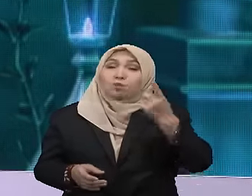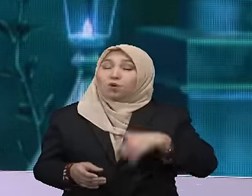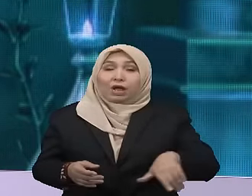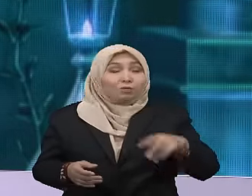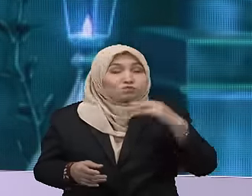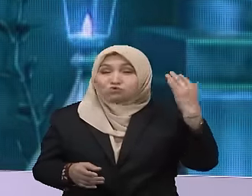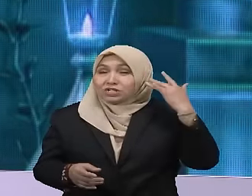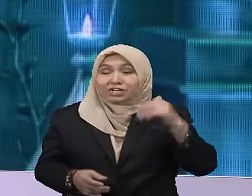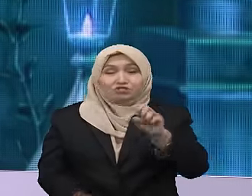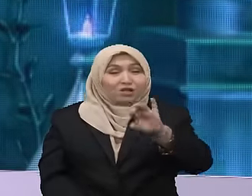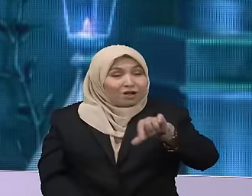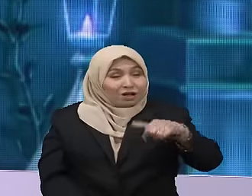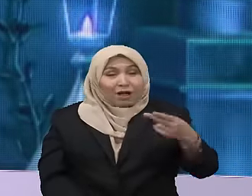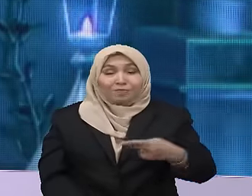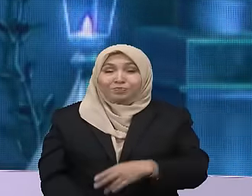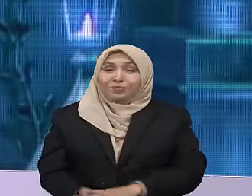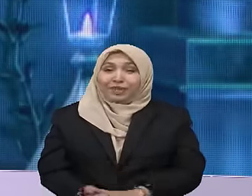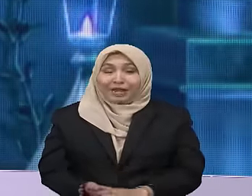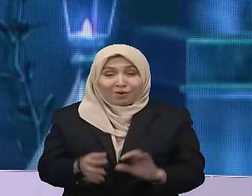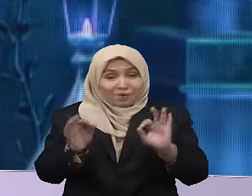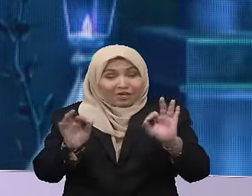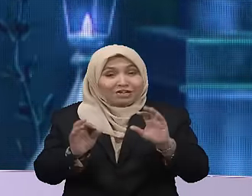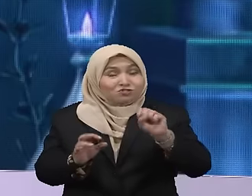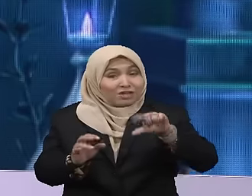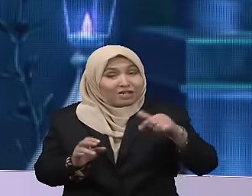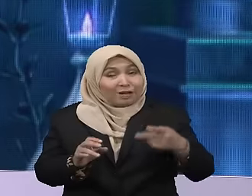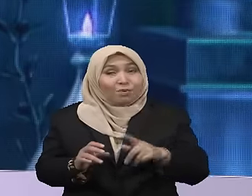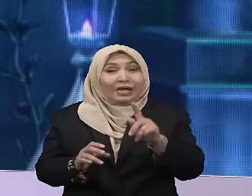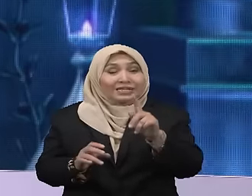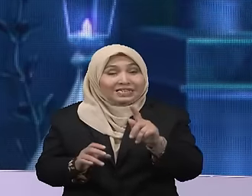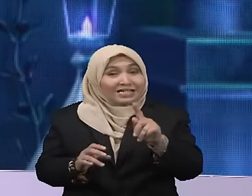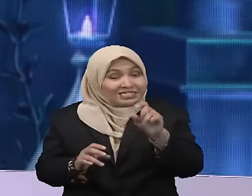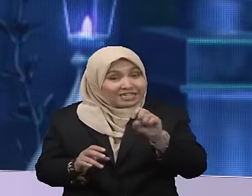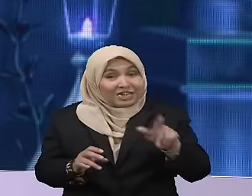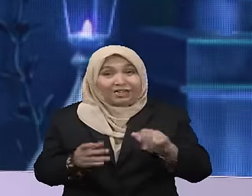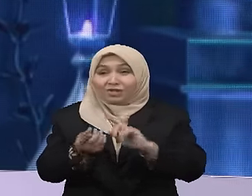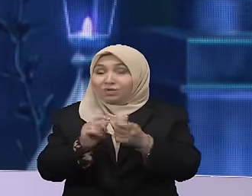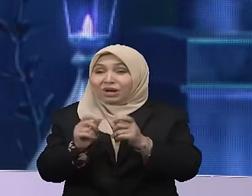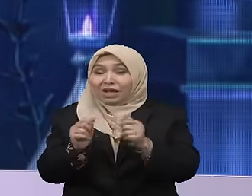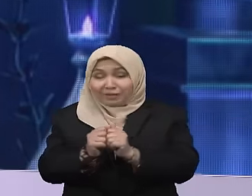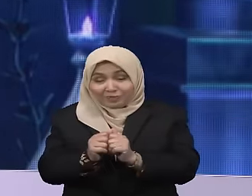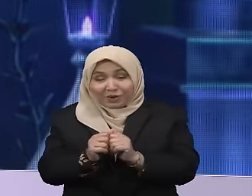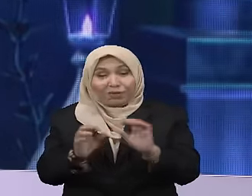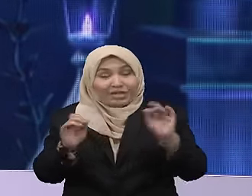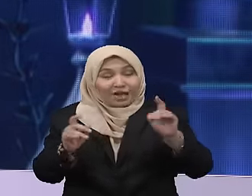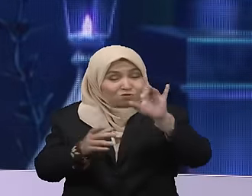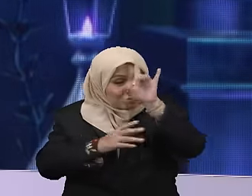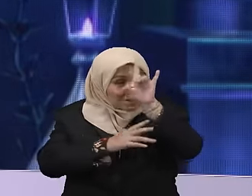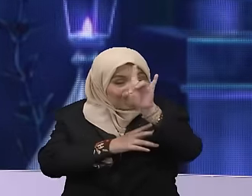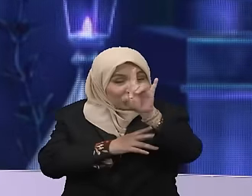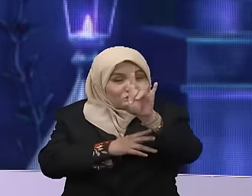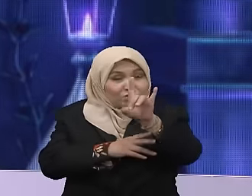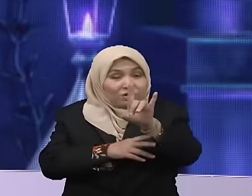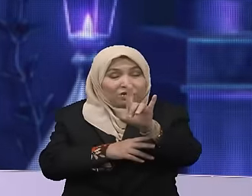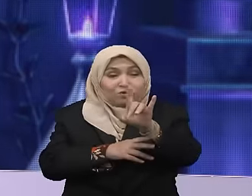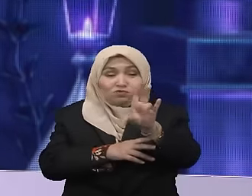dah. Sikah. Sikah jangan tikah, sikah. Takut tertukar nanti. Baik, auzubillahi minasyaitonirrajim, ayat